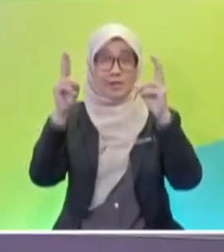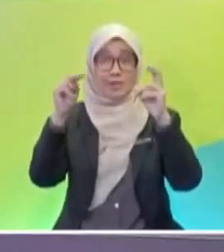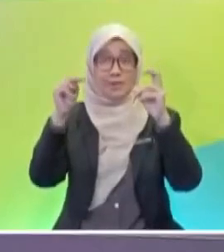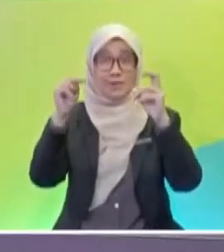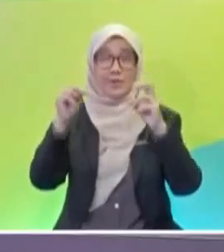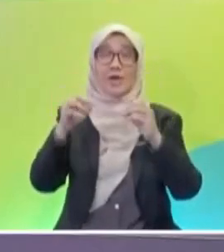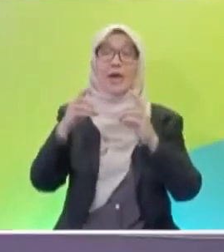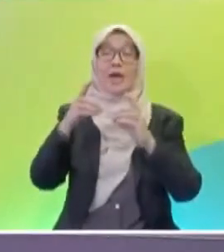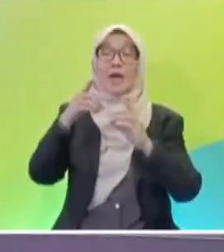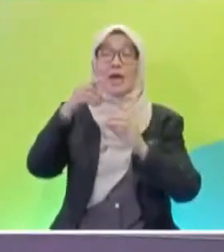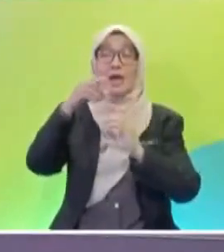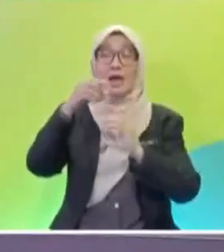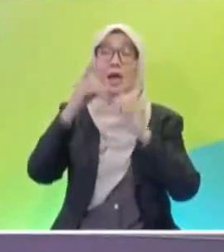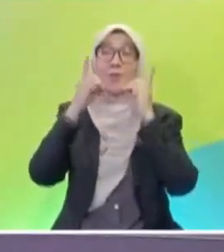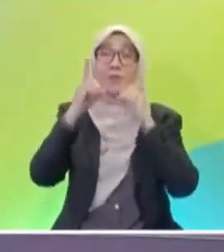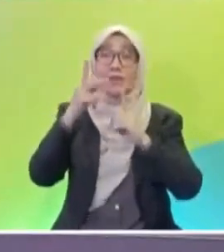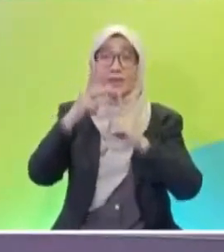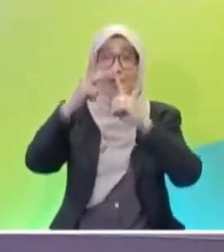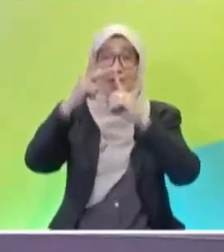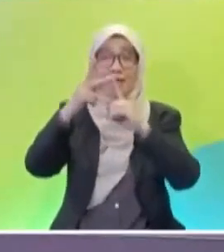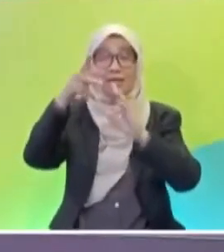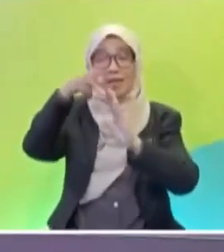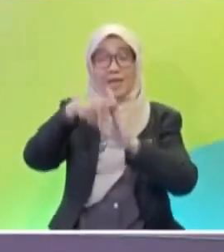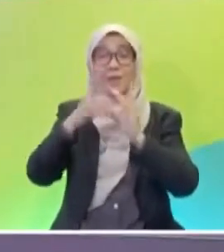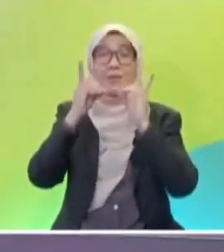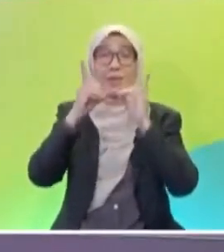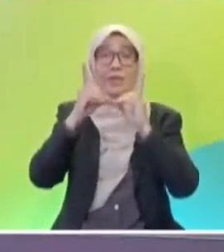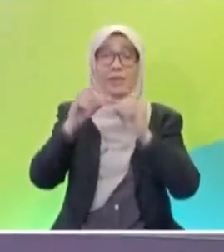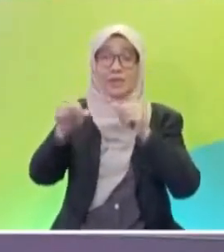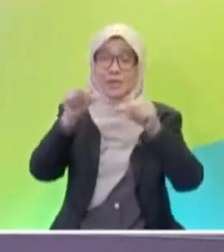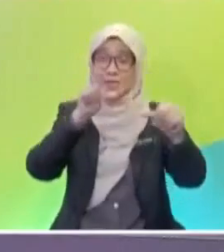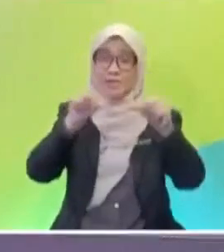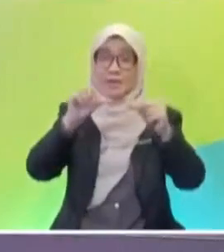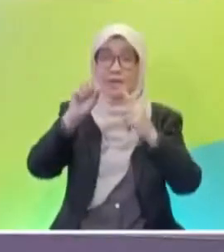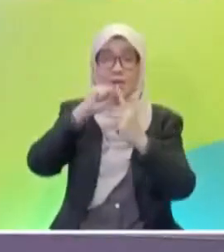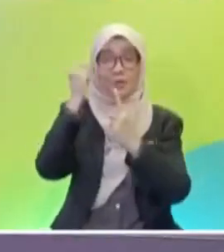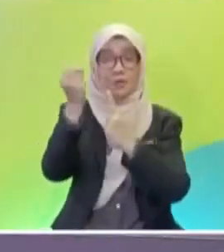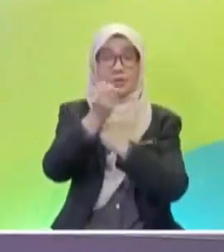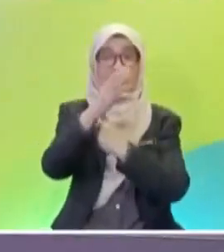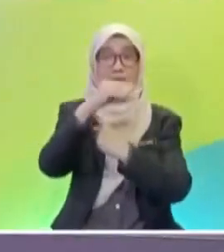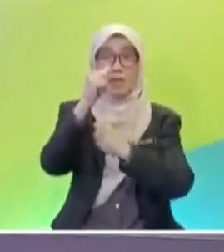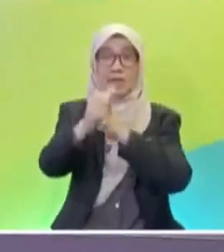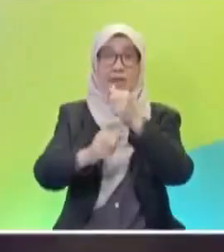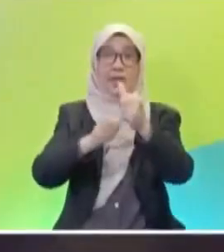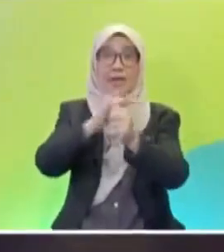ialah pendidikan khas pendidikan sains sosial dan alam kita bersama saya ilang